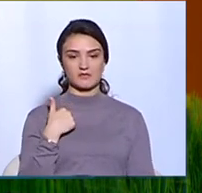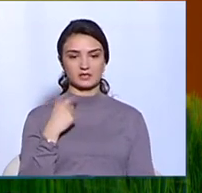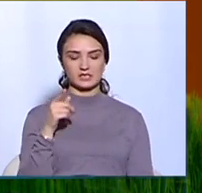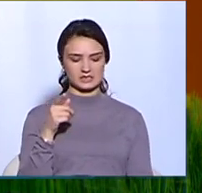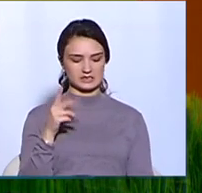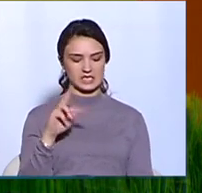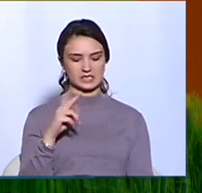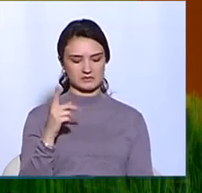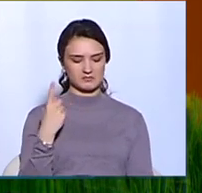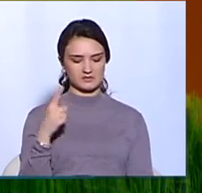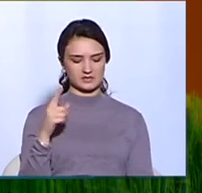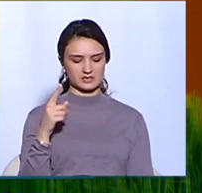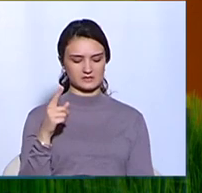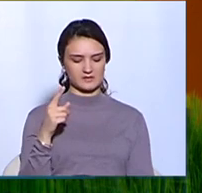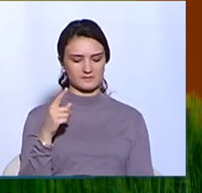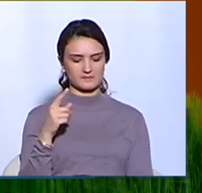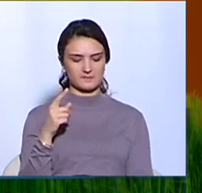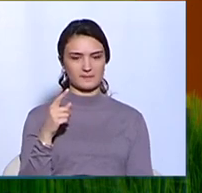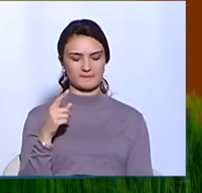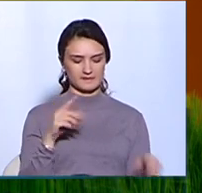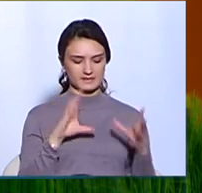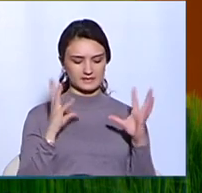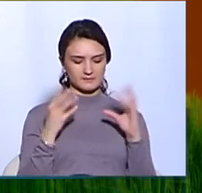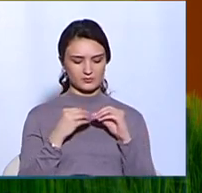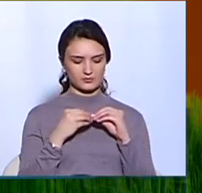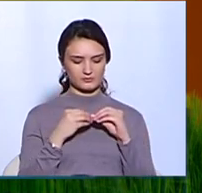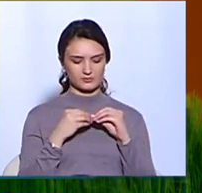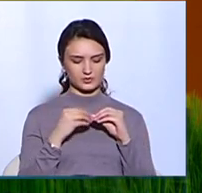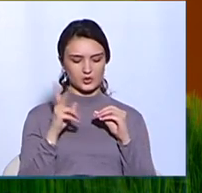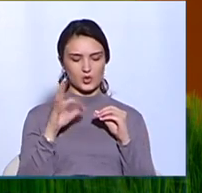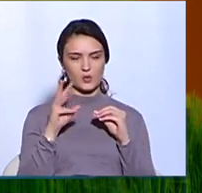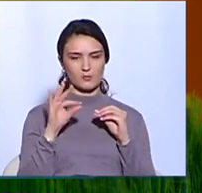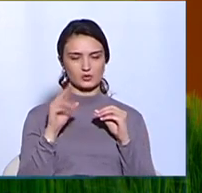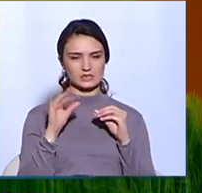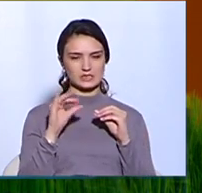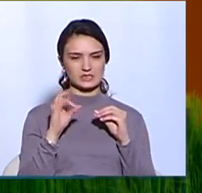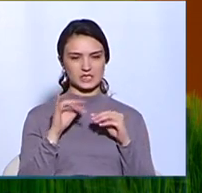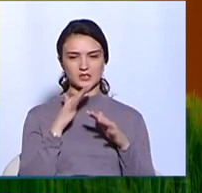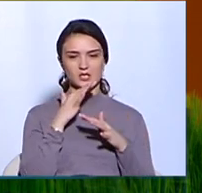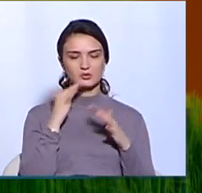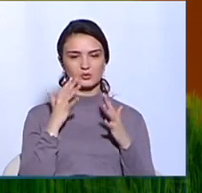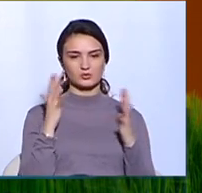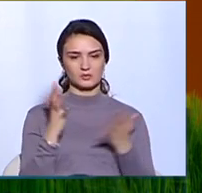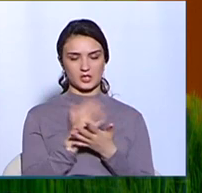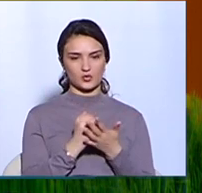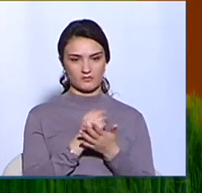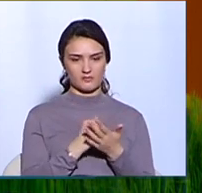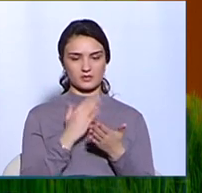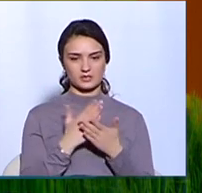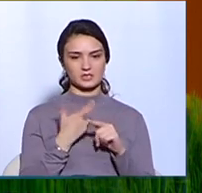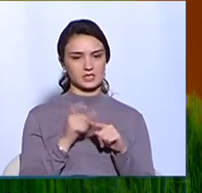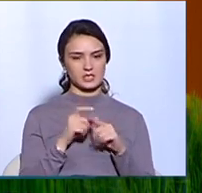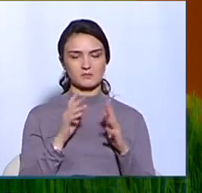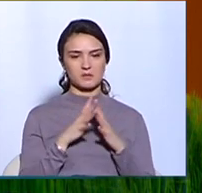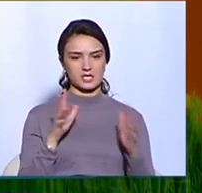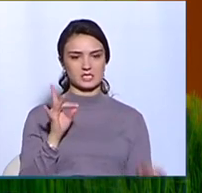ის გარდაიქმნება სხვადასხვა ნაერთების დამსახურებით. საბოლოო ჯამში ჰომოცისტეინის დიდი რაოდენობით დაგროვება არის ძალიან